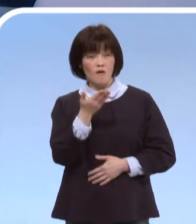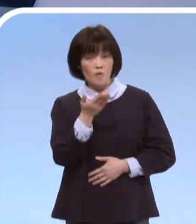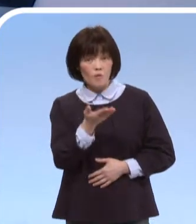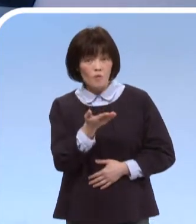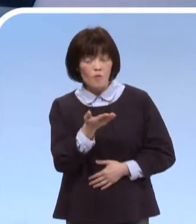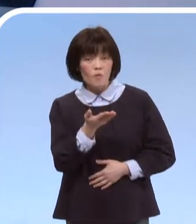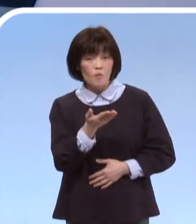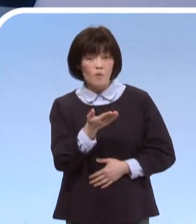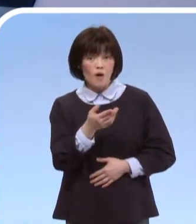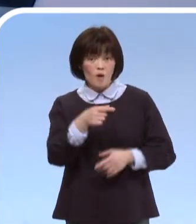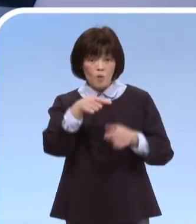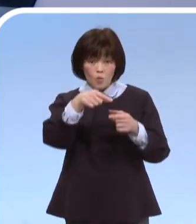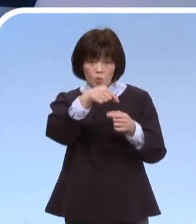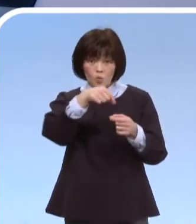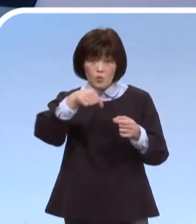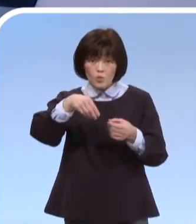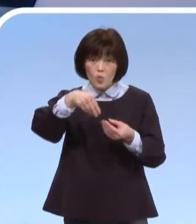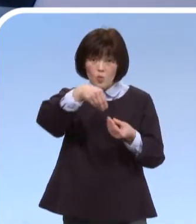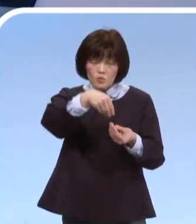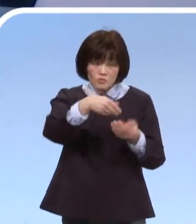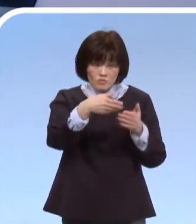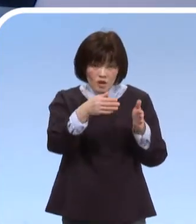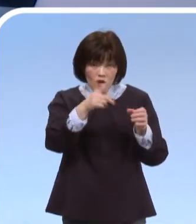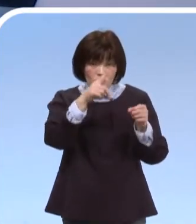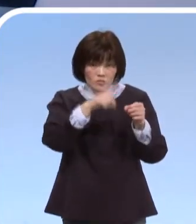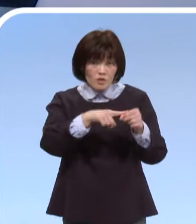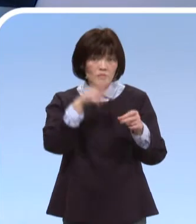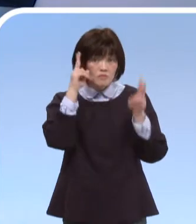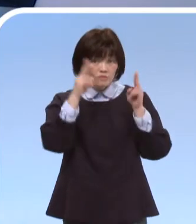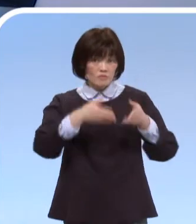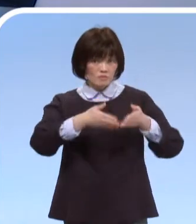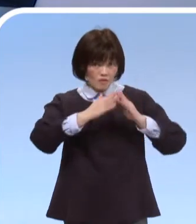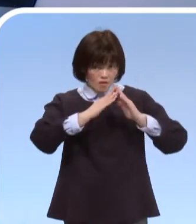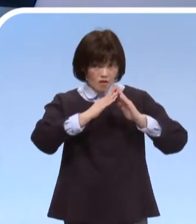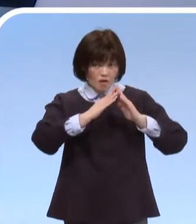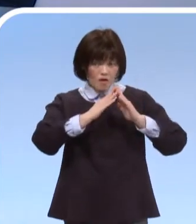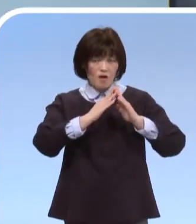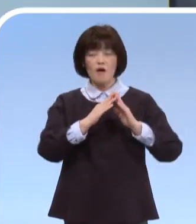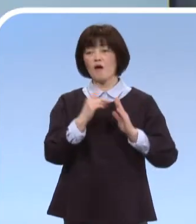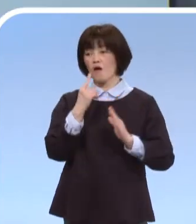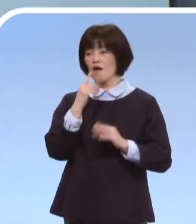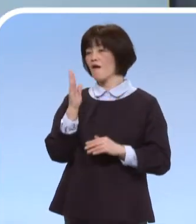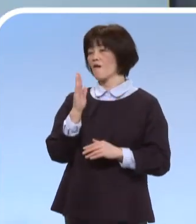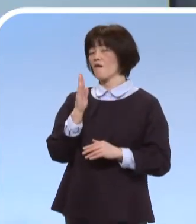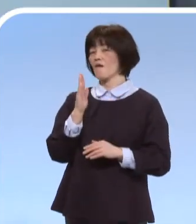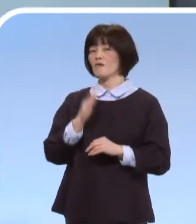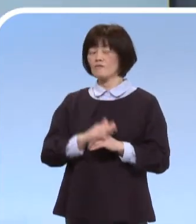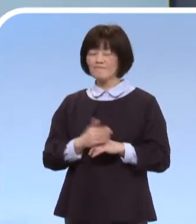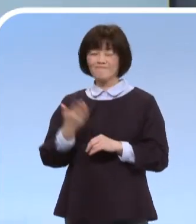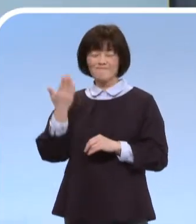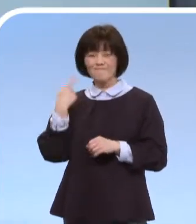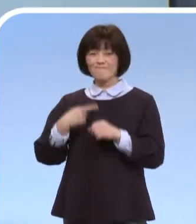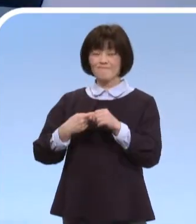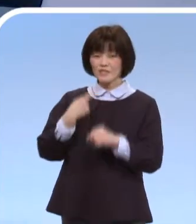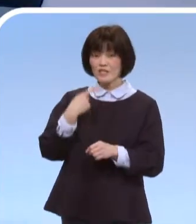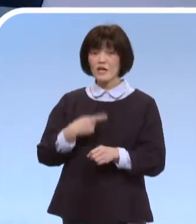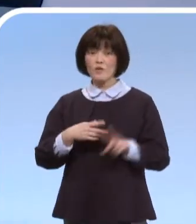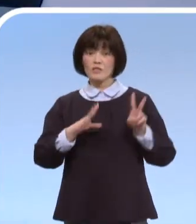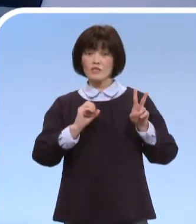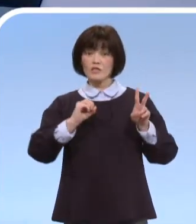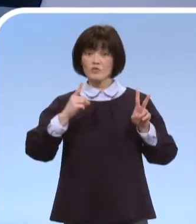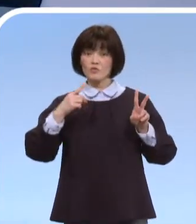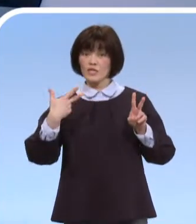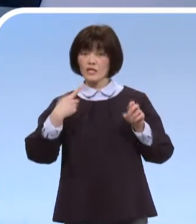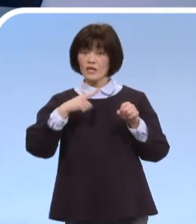菊池さんはこのソースの開発事業で起業されたんですか？ いえ、実は違うんです。最初はですね、